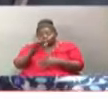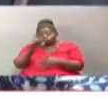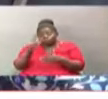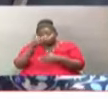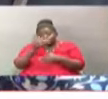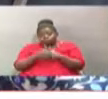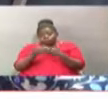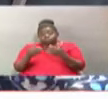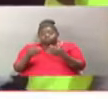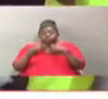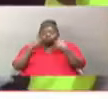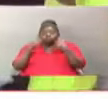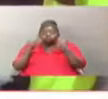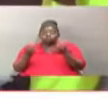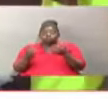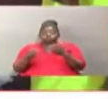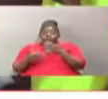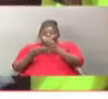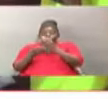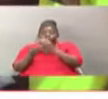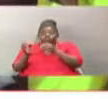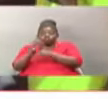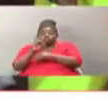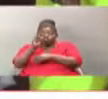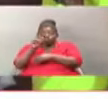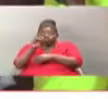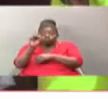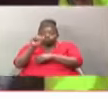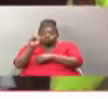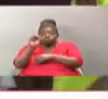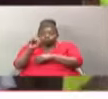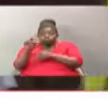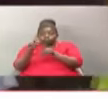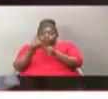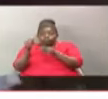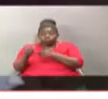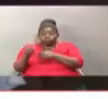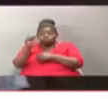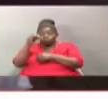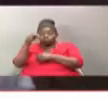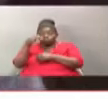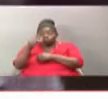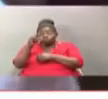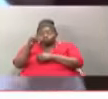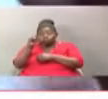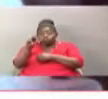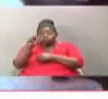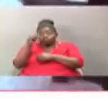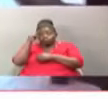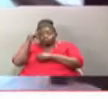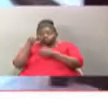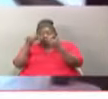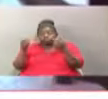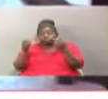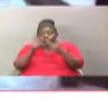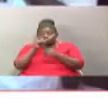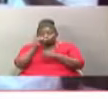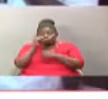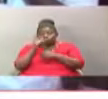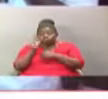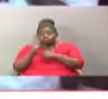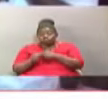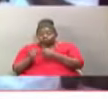ebirala. Omusumba Semwanga yegatiddwako Kansala Moses Okwera ne Nakiganda Shamira ow'ekibiina ekirabirira abaana n'abakadde ki Elders